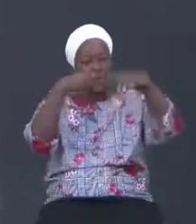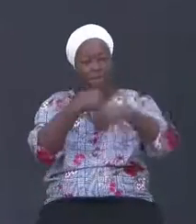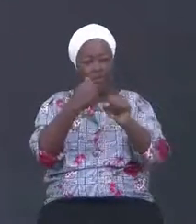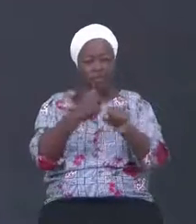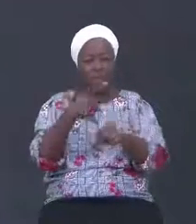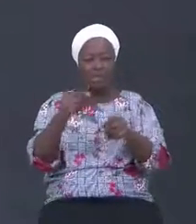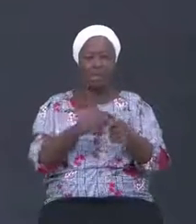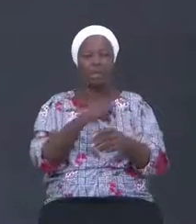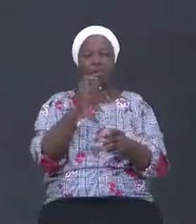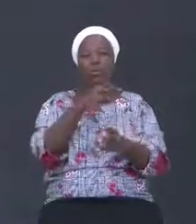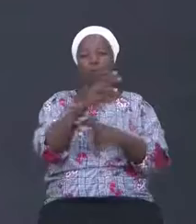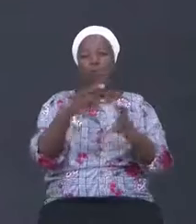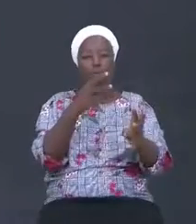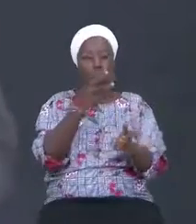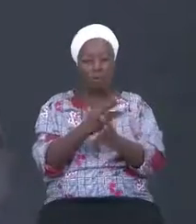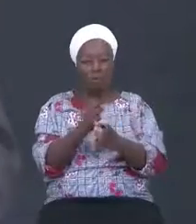monde.